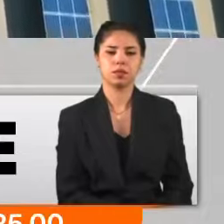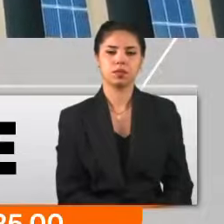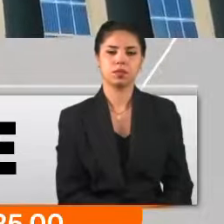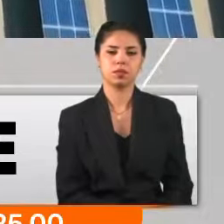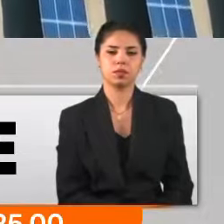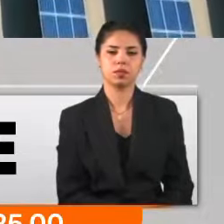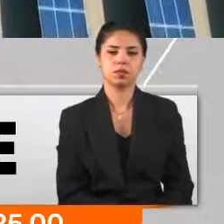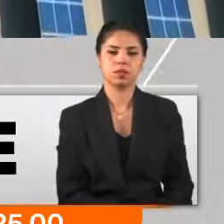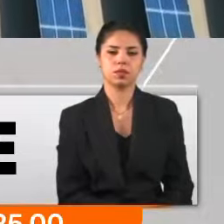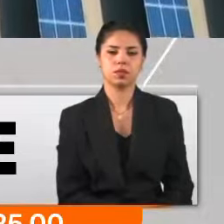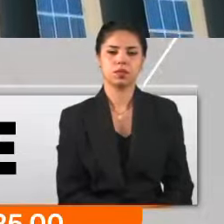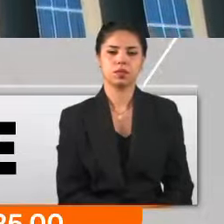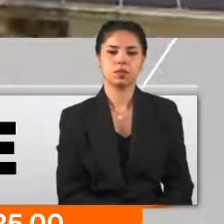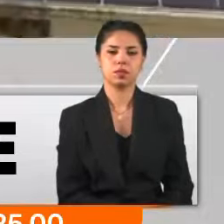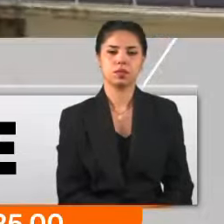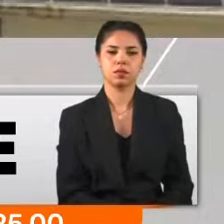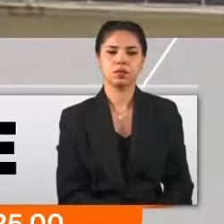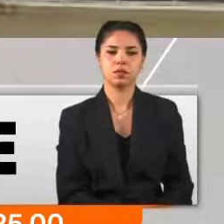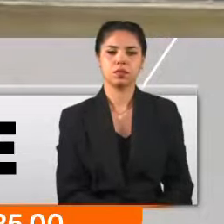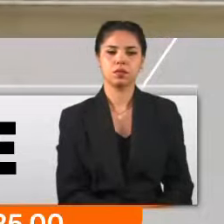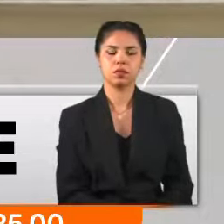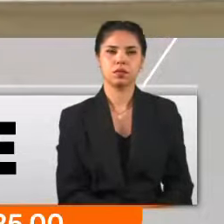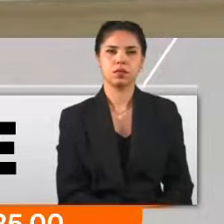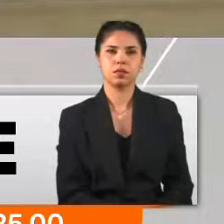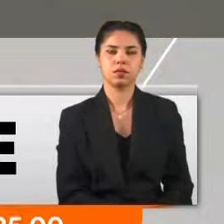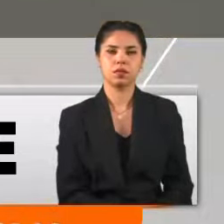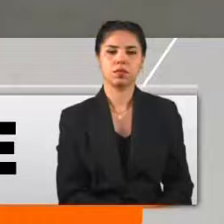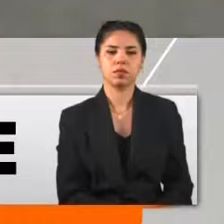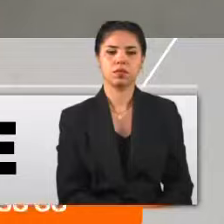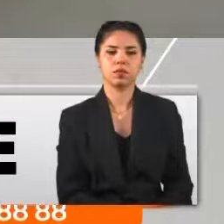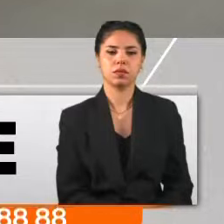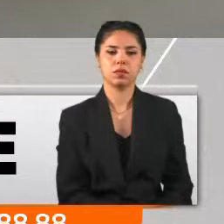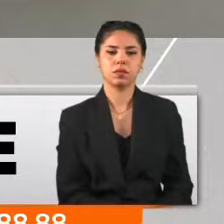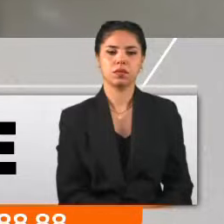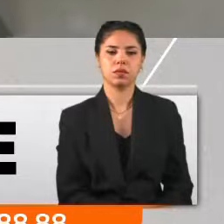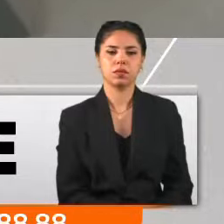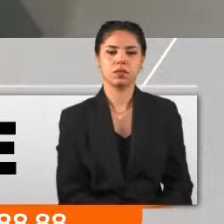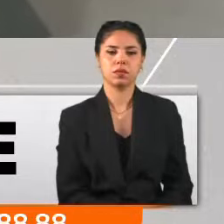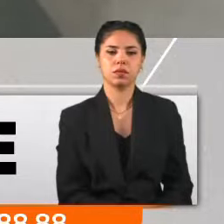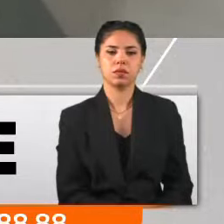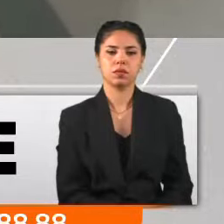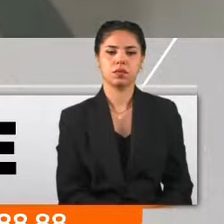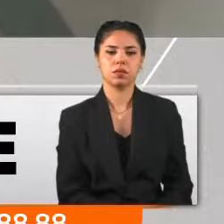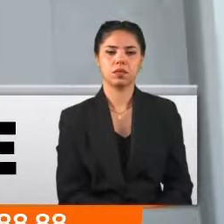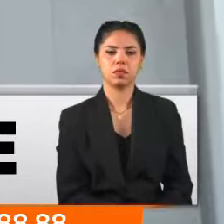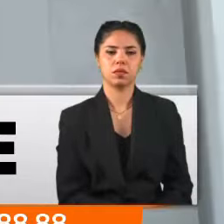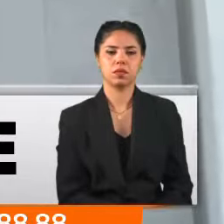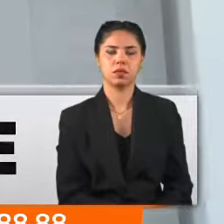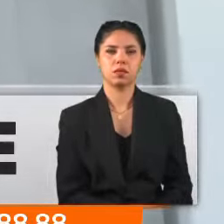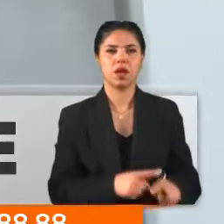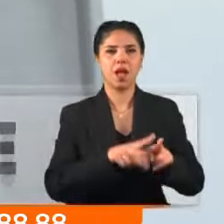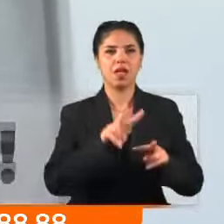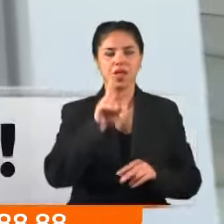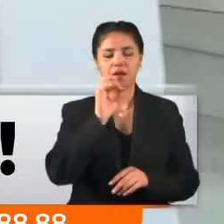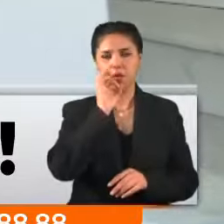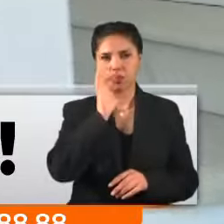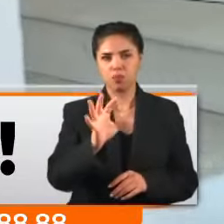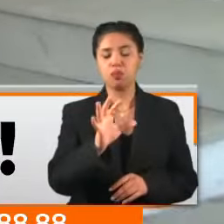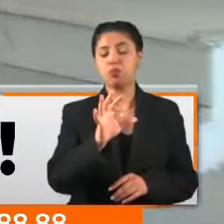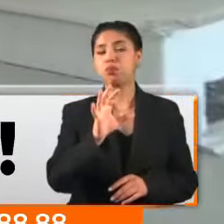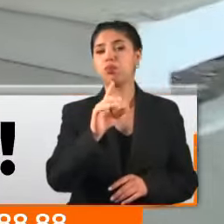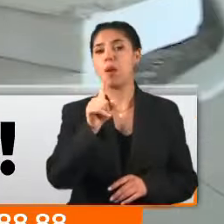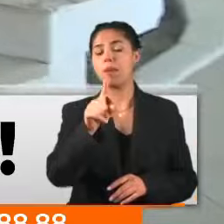suç duyurumuzda 27-28 kişiden bahsediyoruz. Kalanlar yatırım yapmış. 1 milyona yakın. ATV'ye ulaşan şirket